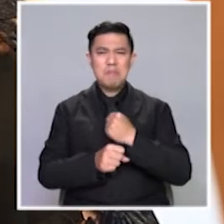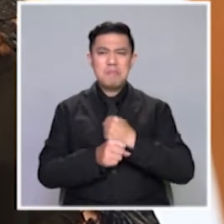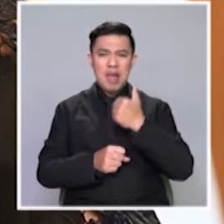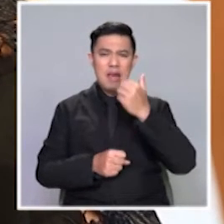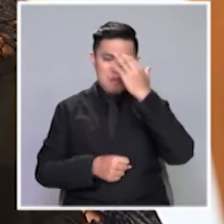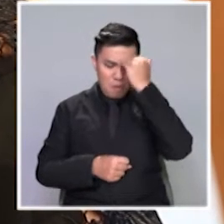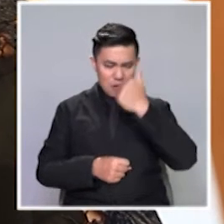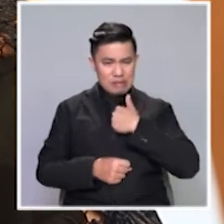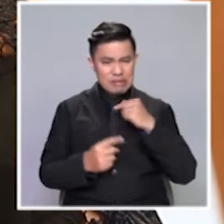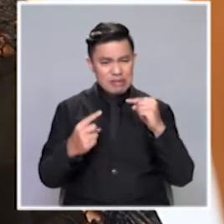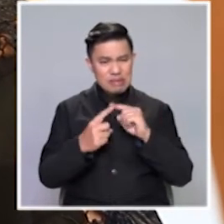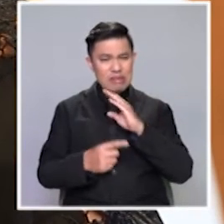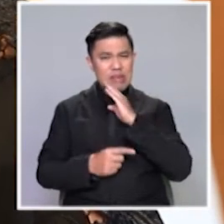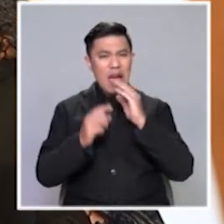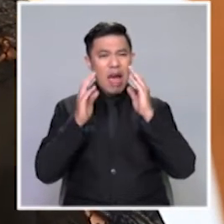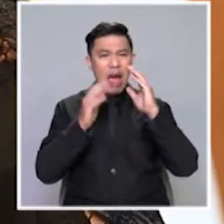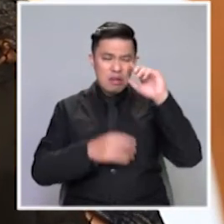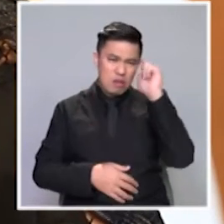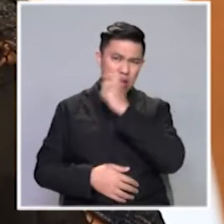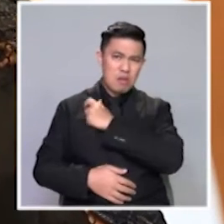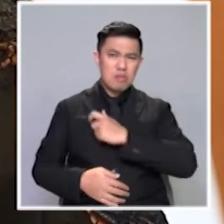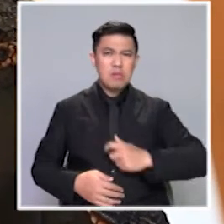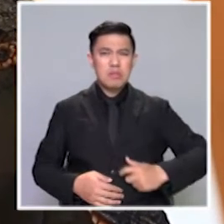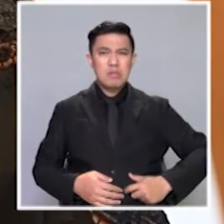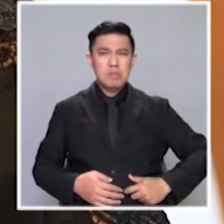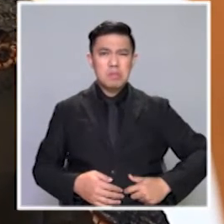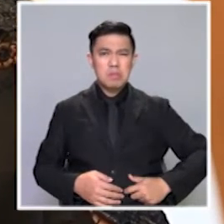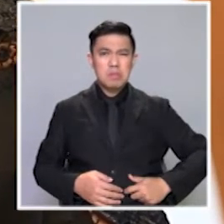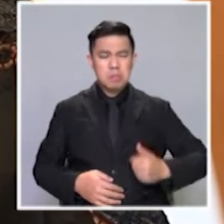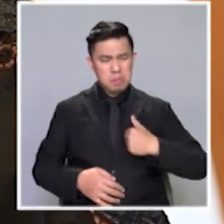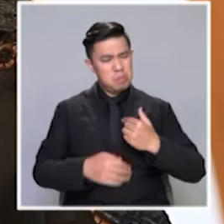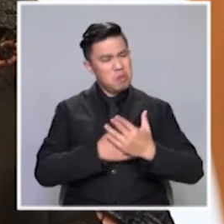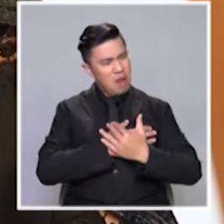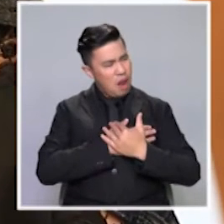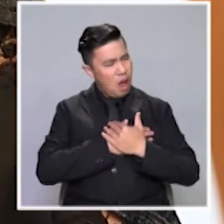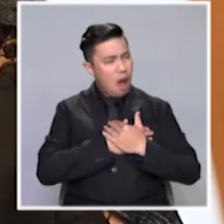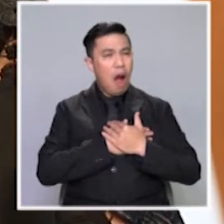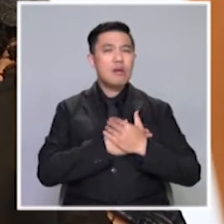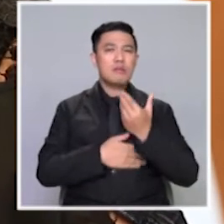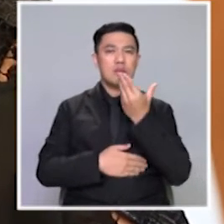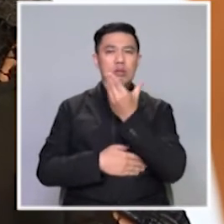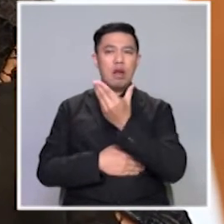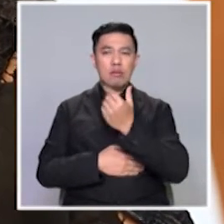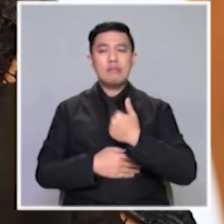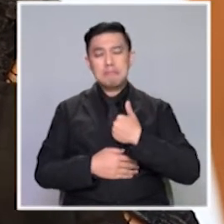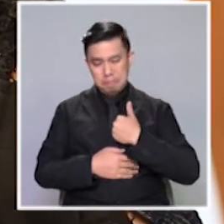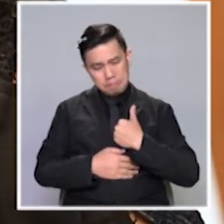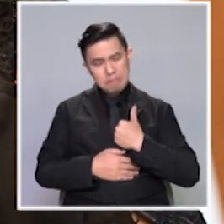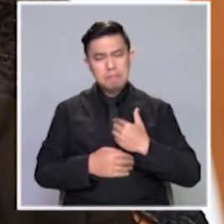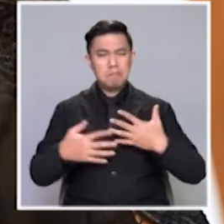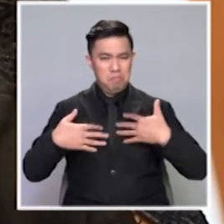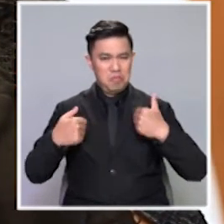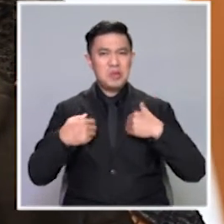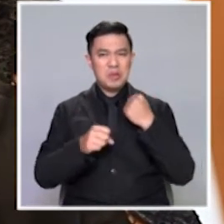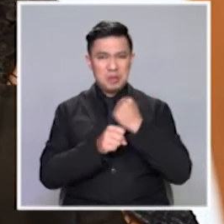าในหลวงท่านเป็นอะไรเนี่ยมีความรู้สึกรักท่านขนาดนั้นแบบว่ายินดีที่ทำให้ท่านได้เ